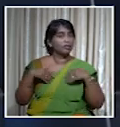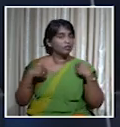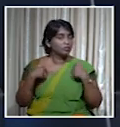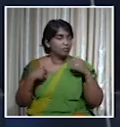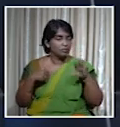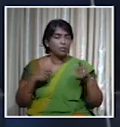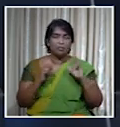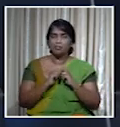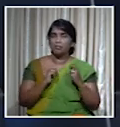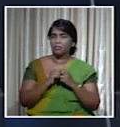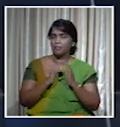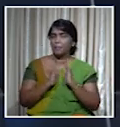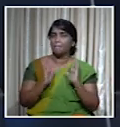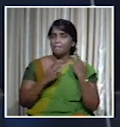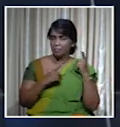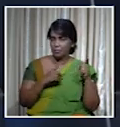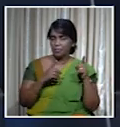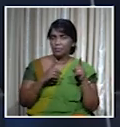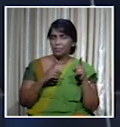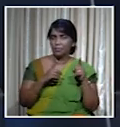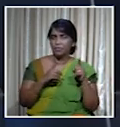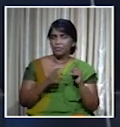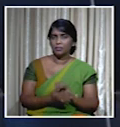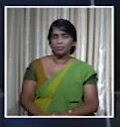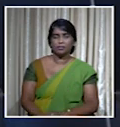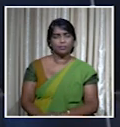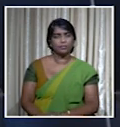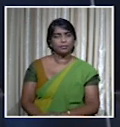ශාස්ත්‍රයේ අර්බුදයන් නිර්මාණය වෙන්නේ හරි